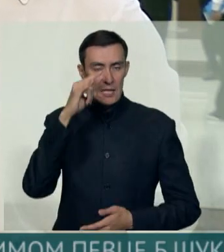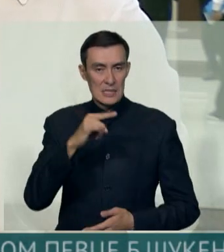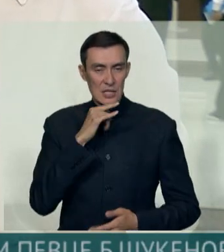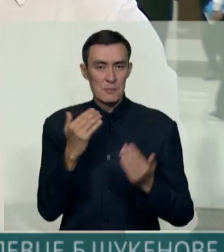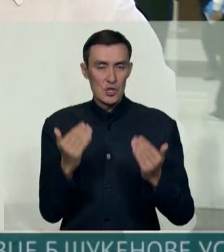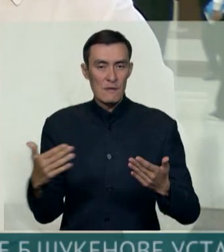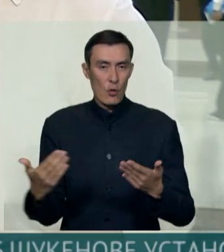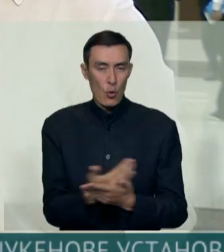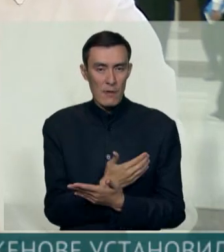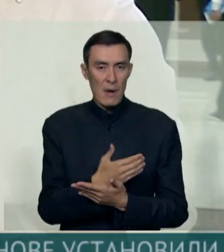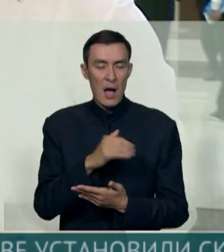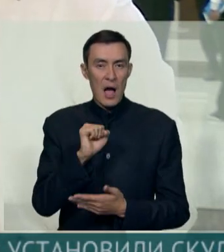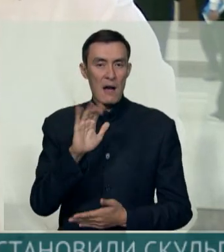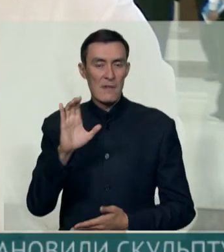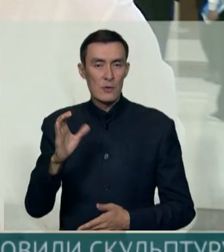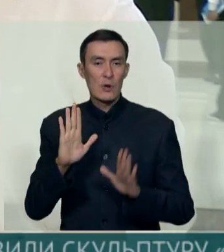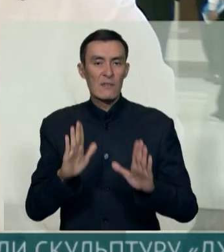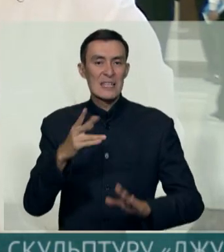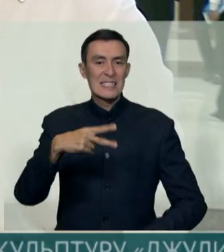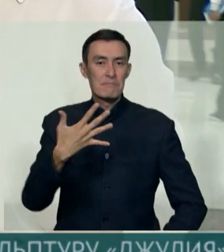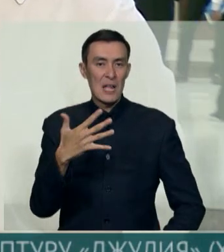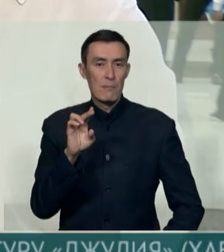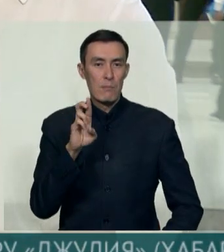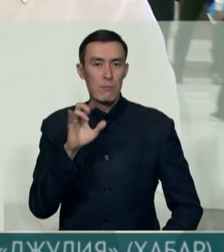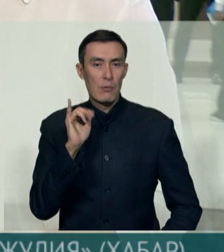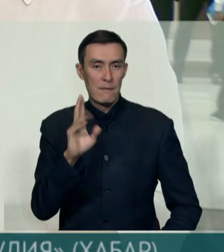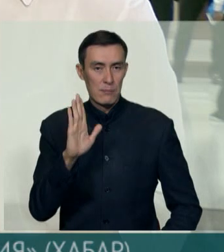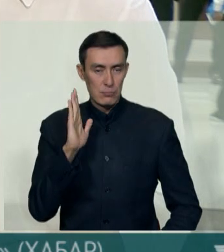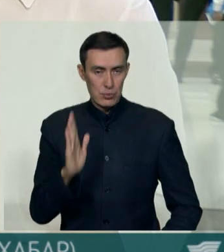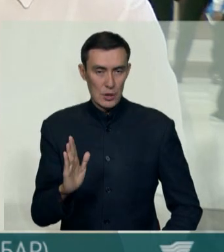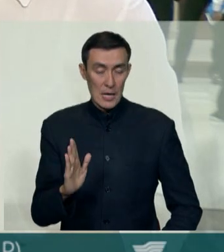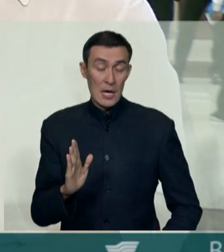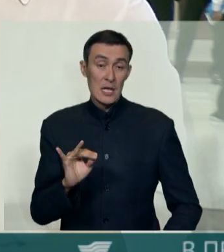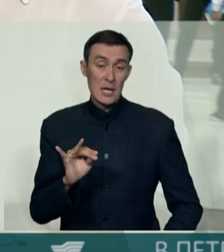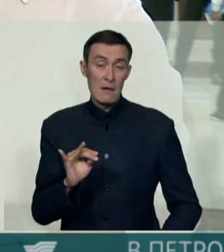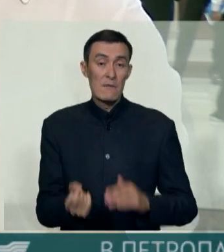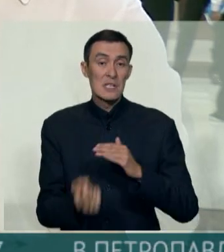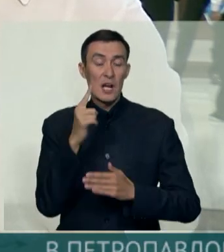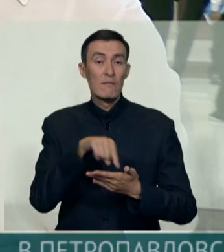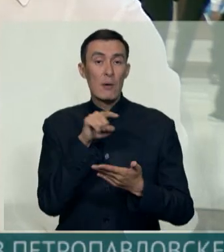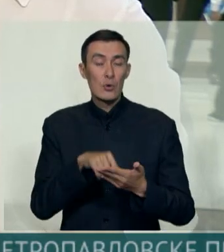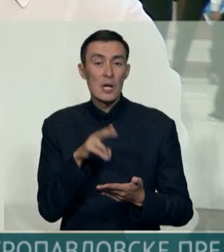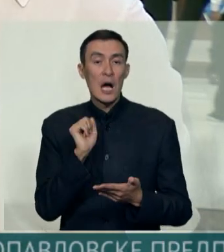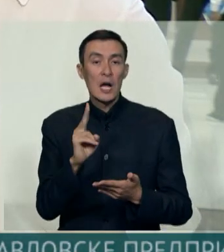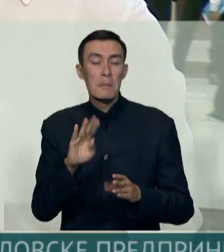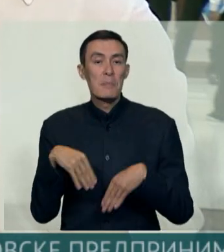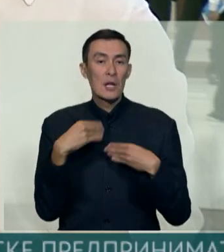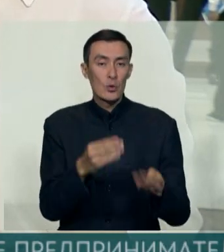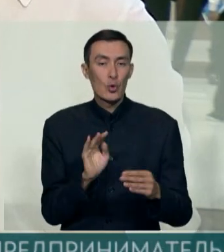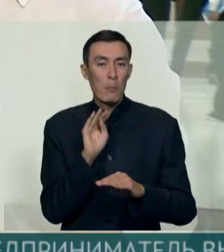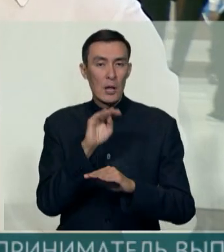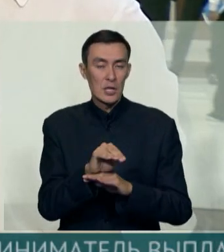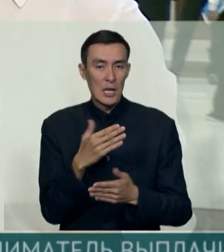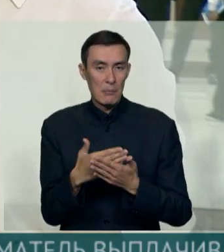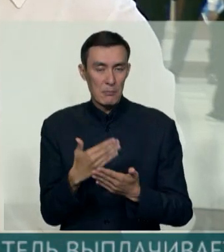в новом алфавите всего лишь 25 букв. Ну, естественно, возникает вопрос, а как же передаются некоторые